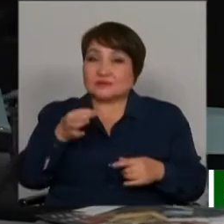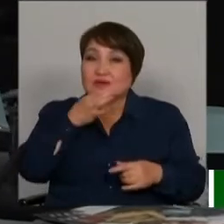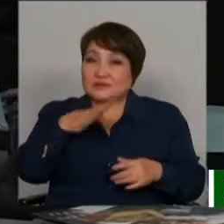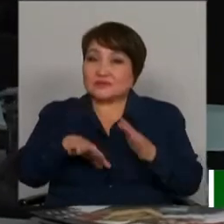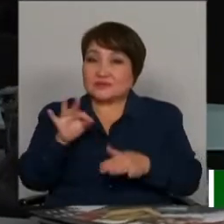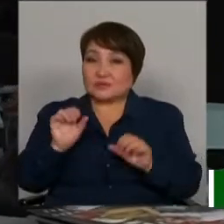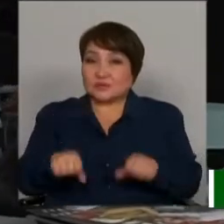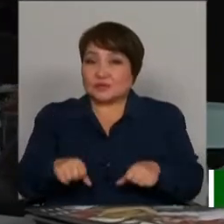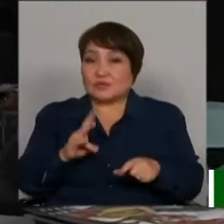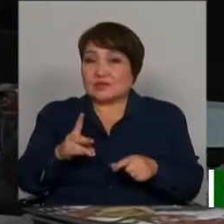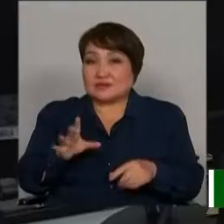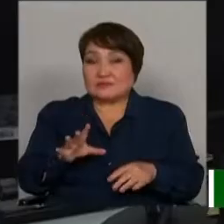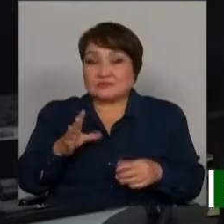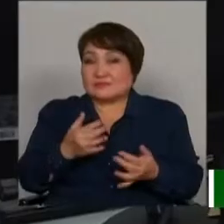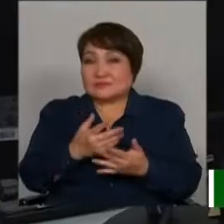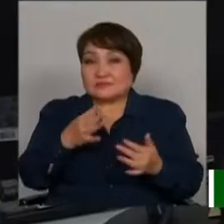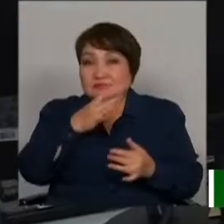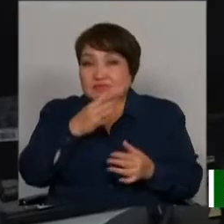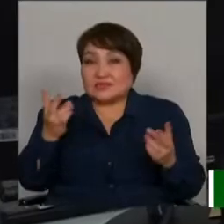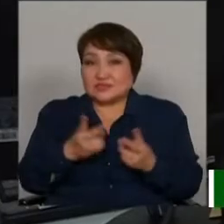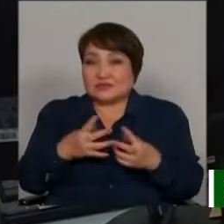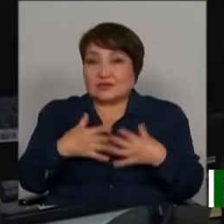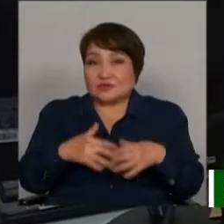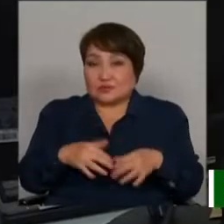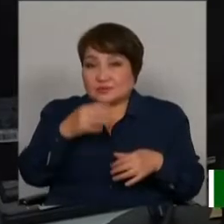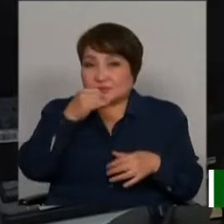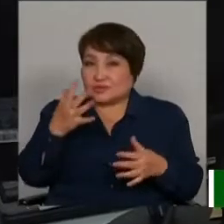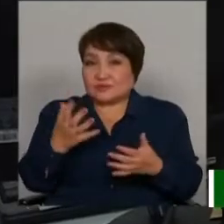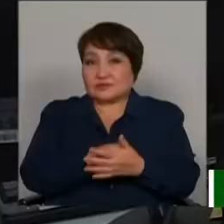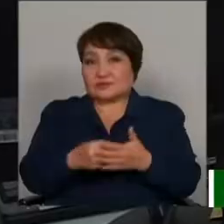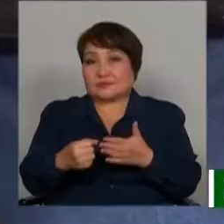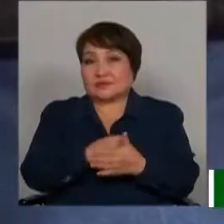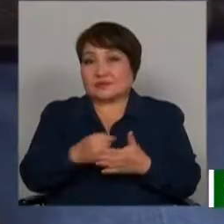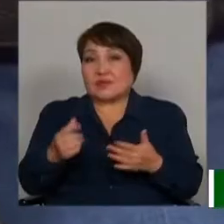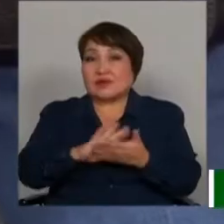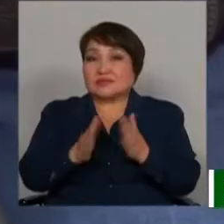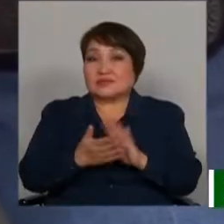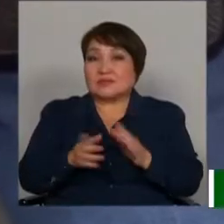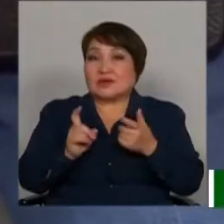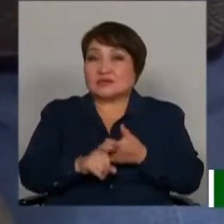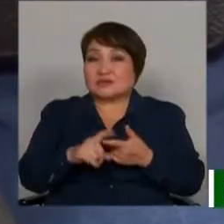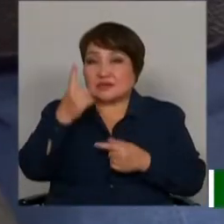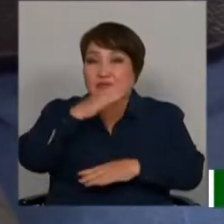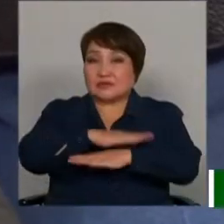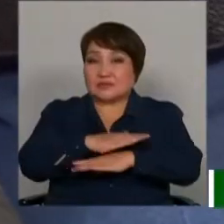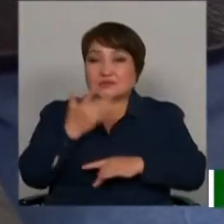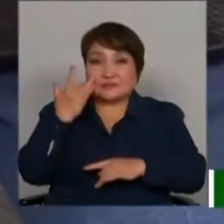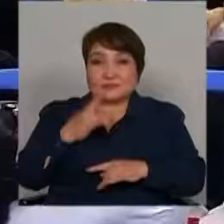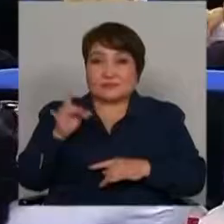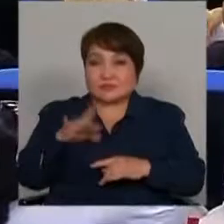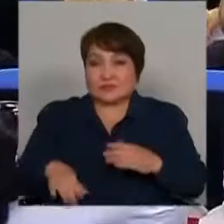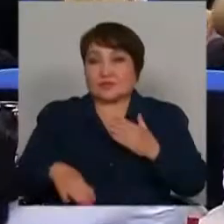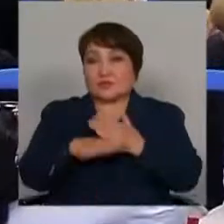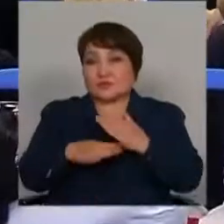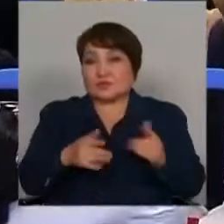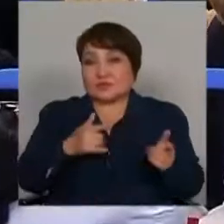қолы қажетті құралға жетпей жүр екен. Қала әкімі мәселені анықтап жағдайға байланысты көмектесуге қашанда дайын екенін айтты. Дегенмен бұл